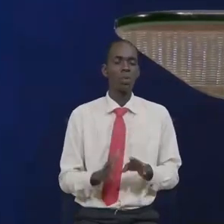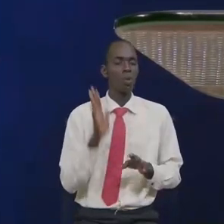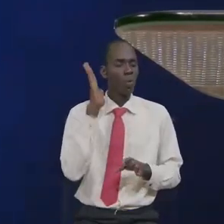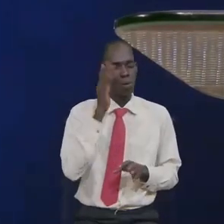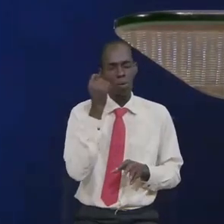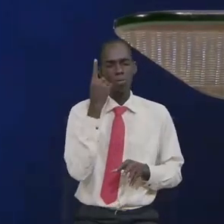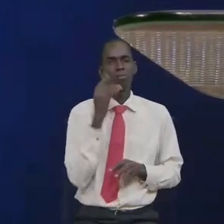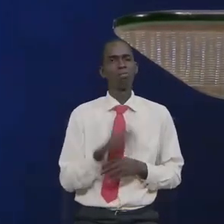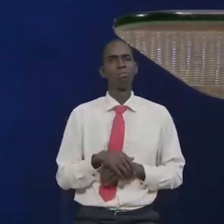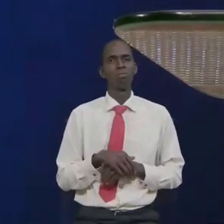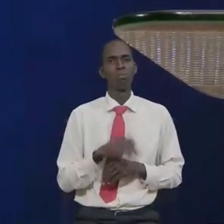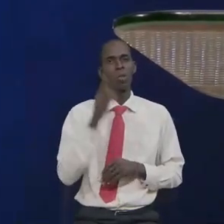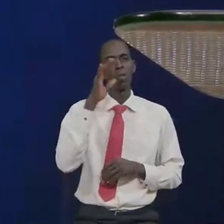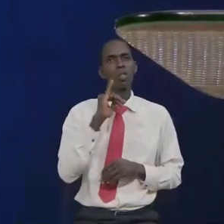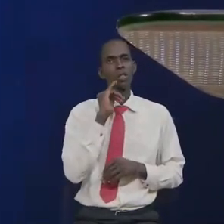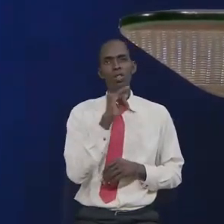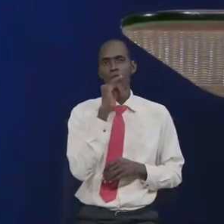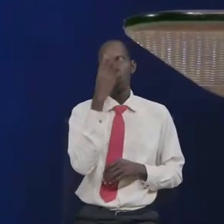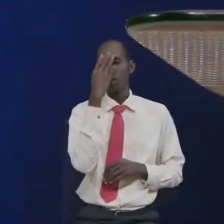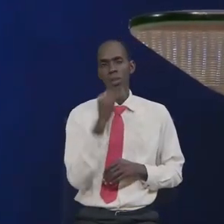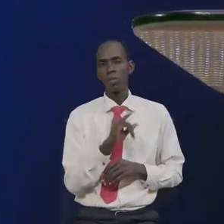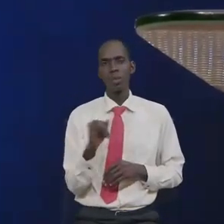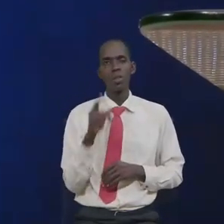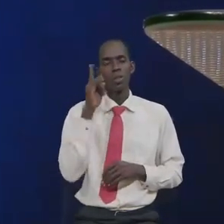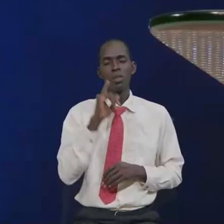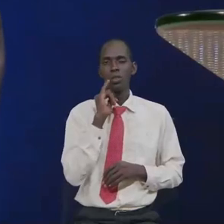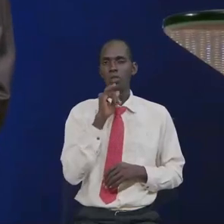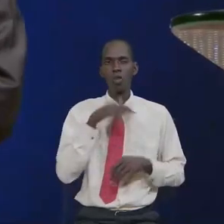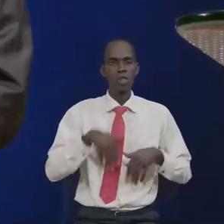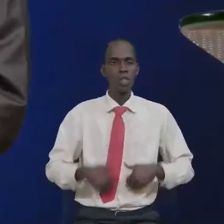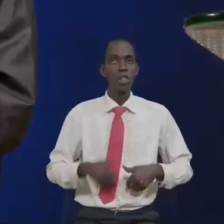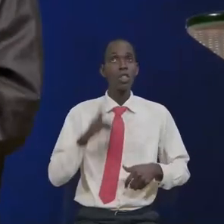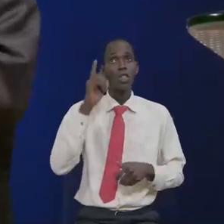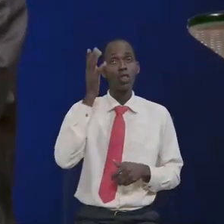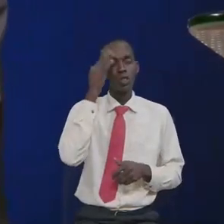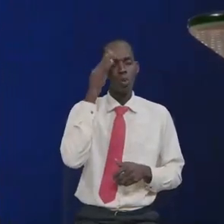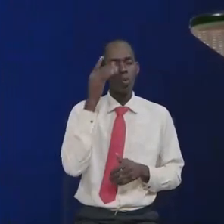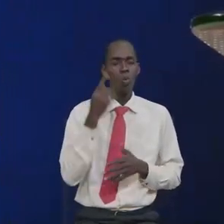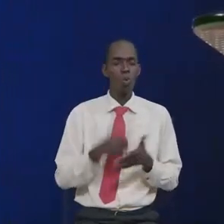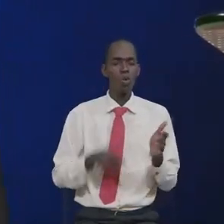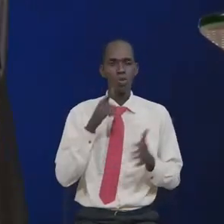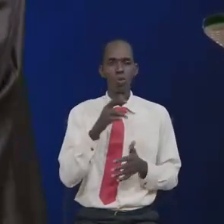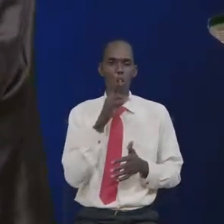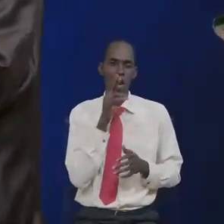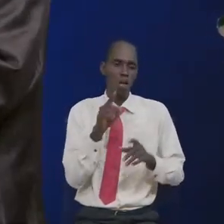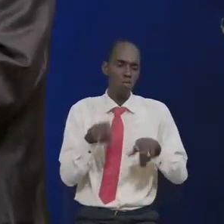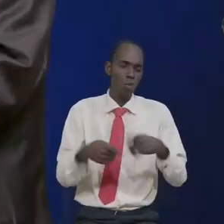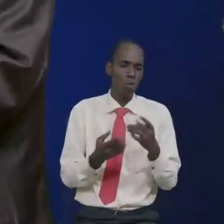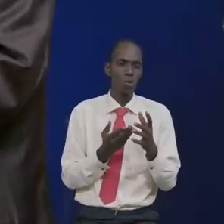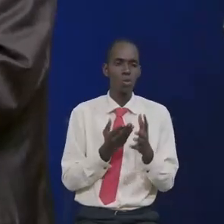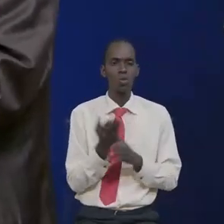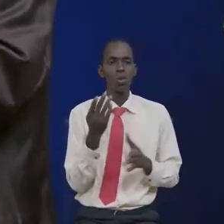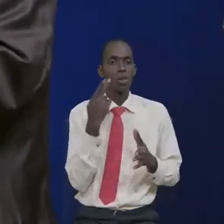que Dieu ne s'est pas endormi. Il sait ce que vous traversez. Pourquoi l'a-t-il permis? Il a dit, il y a